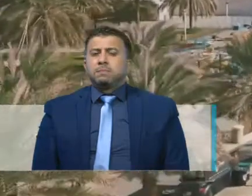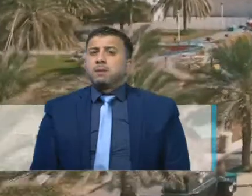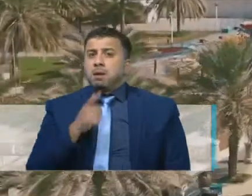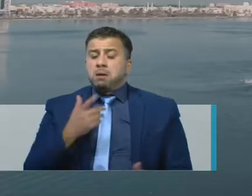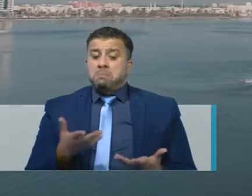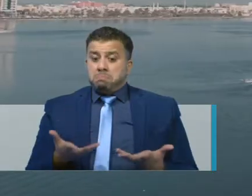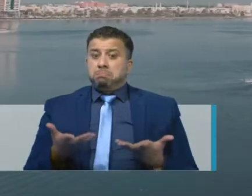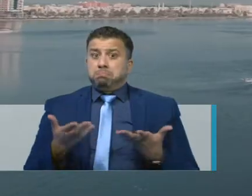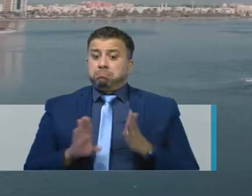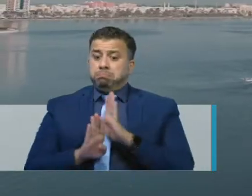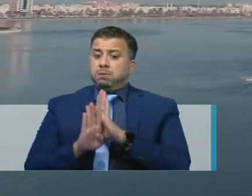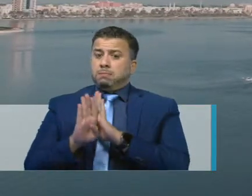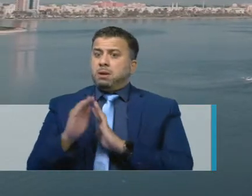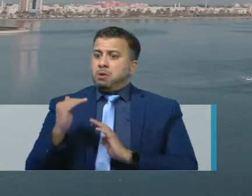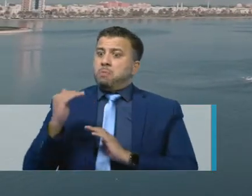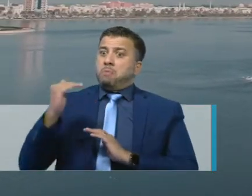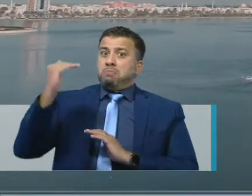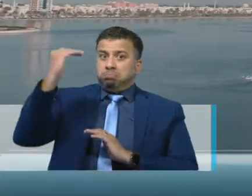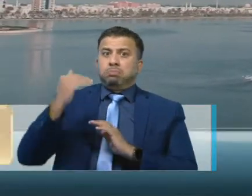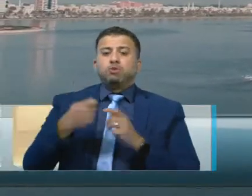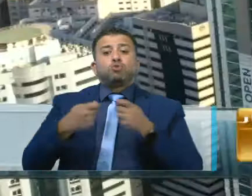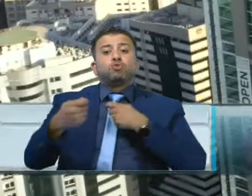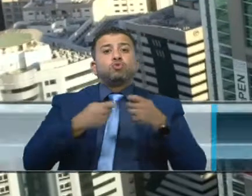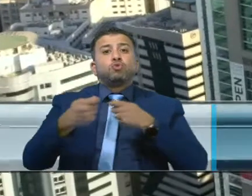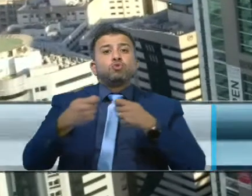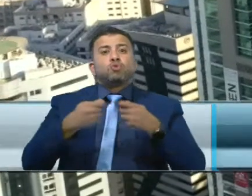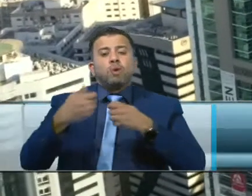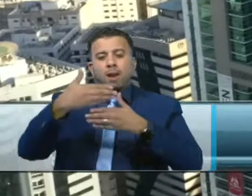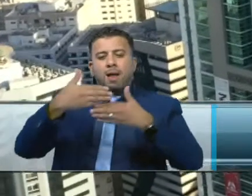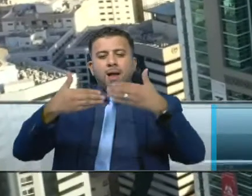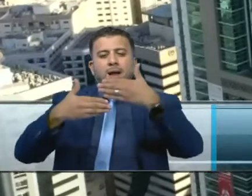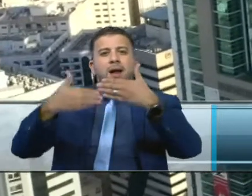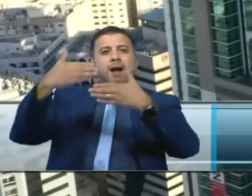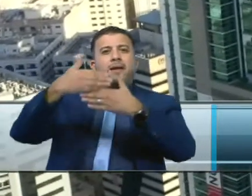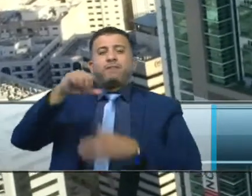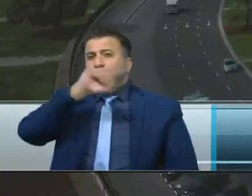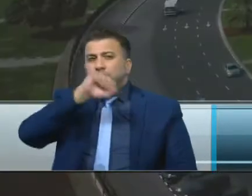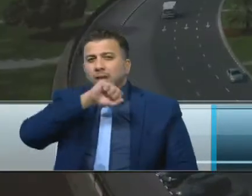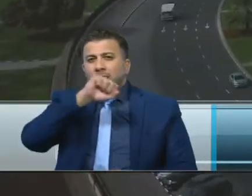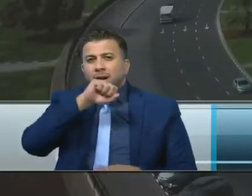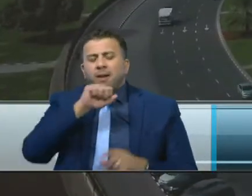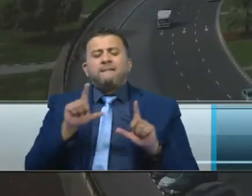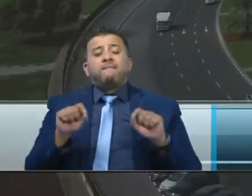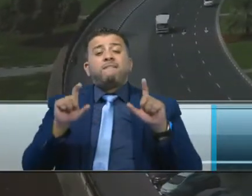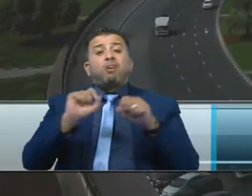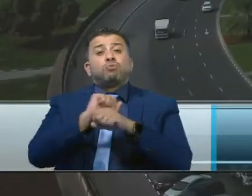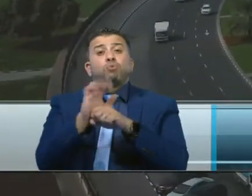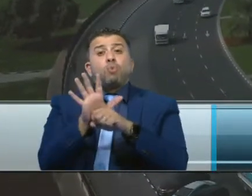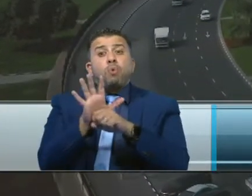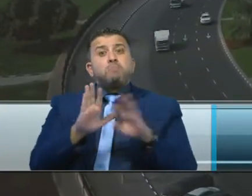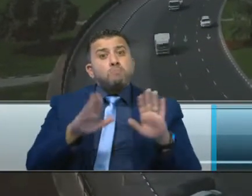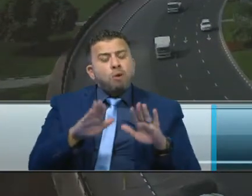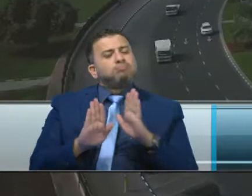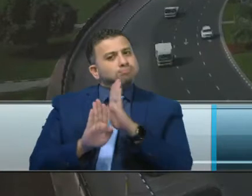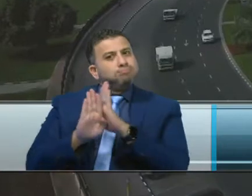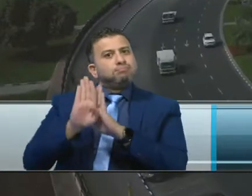انتعاش ملحوظ ونمو في حركة السوق العقاري بالشارقة في ظل معطيات جائحة فيروس كورونا المستجد، هذا